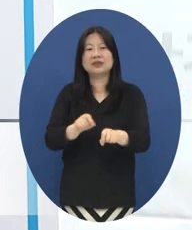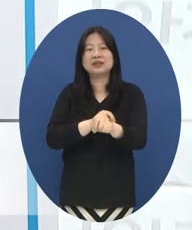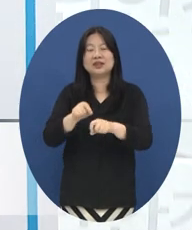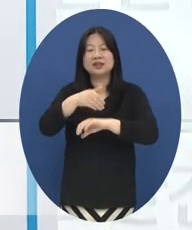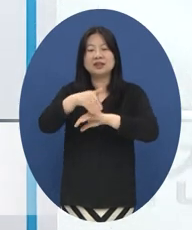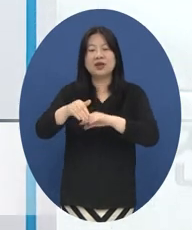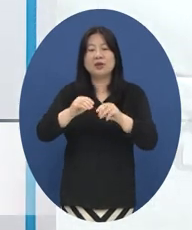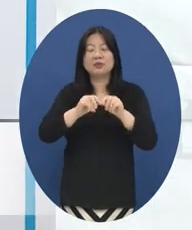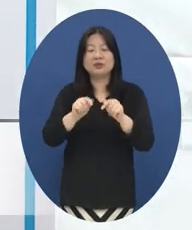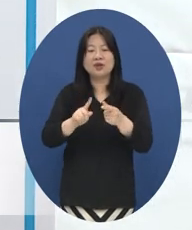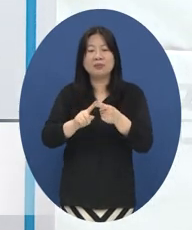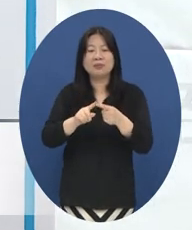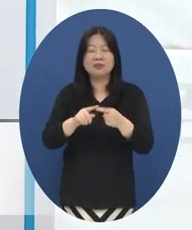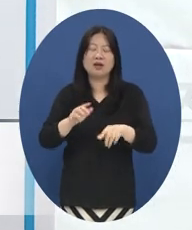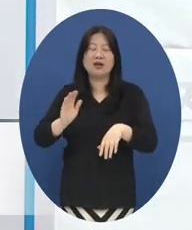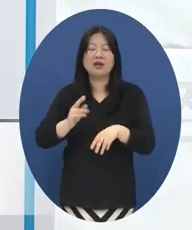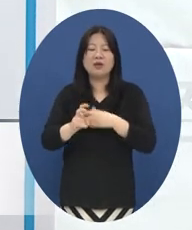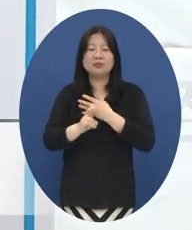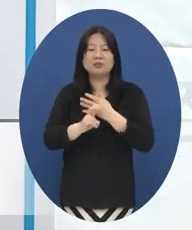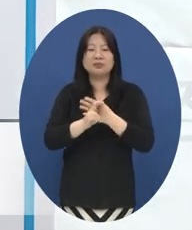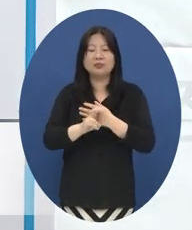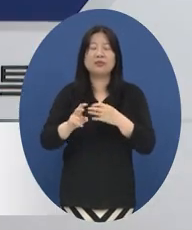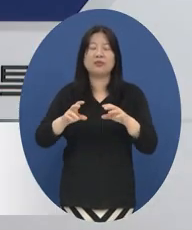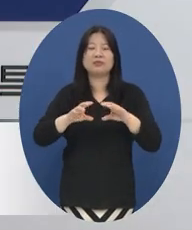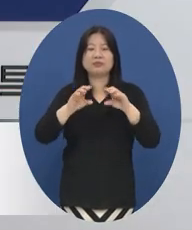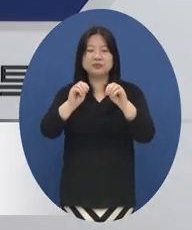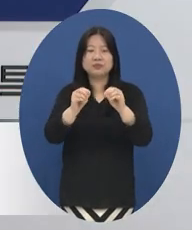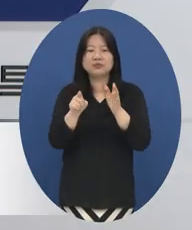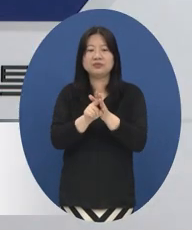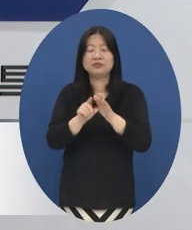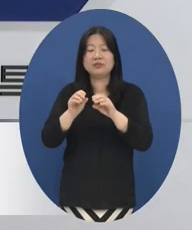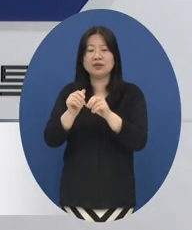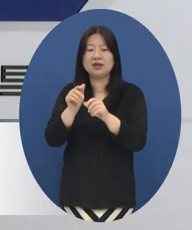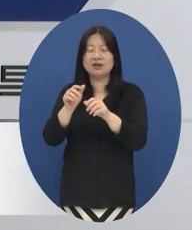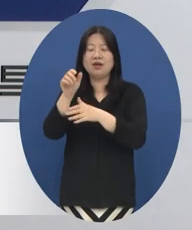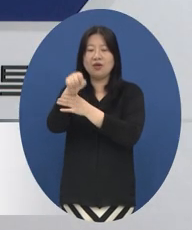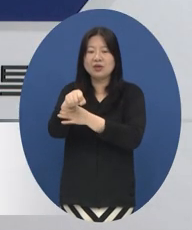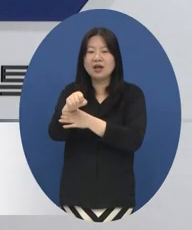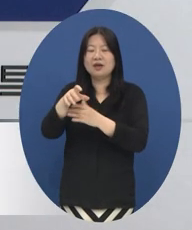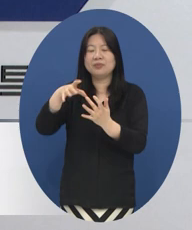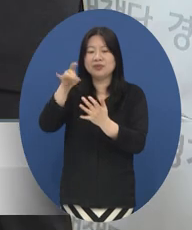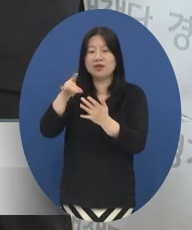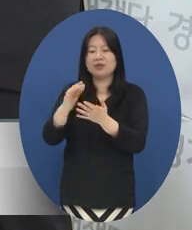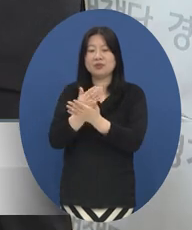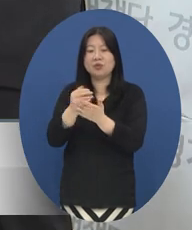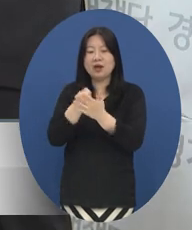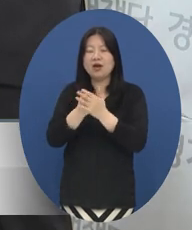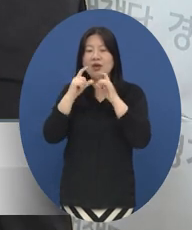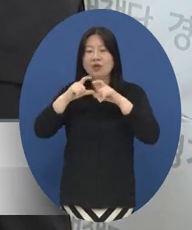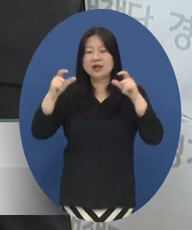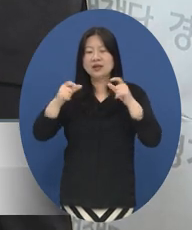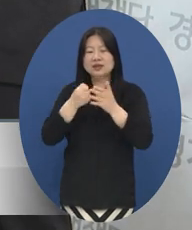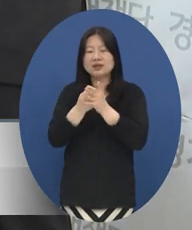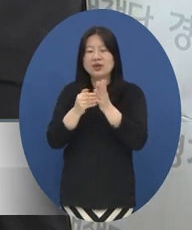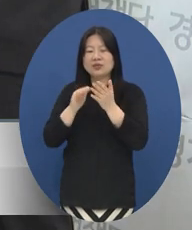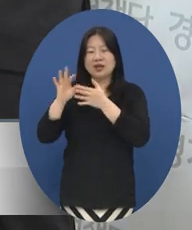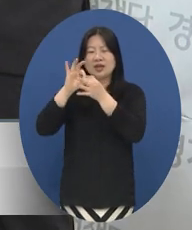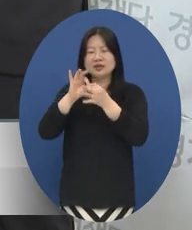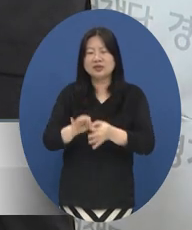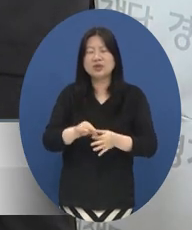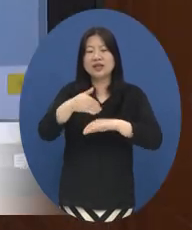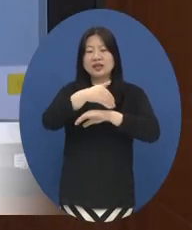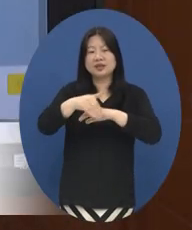편법 분양을 근절하기 위해 토지거래허가구역 을 선제적으로 선별에 확대 지정하고 지속적인 기획부동산